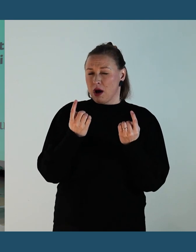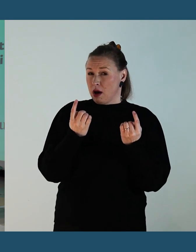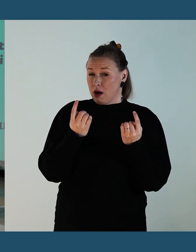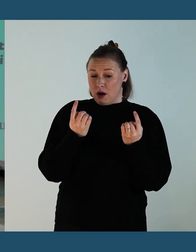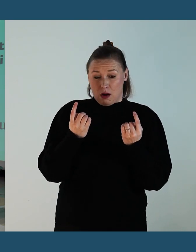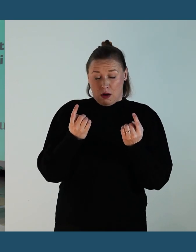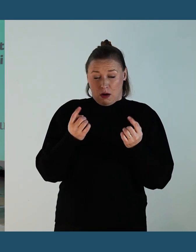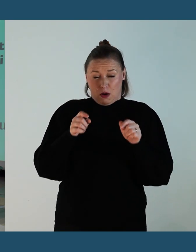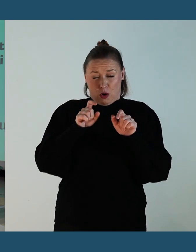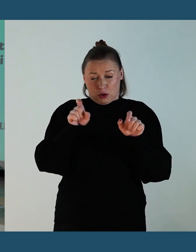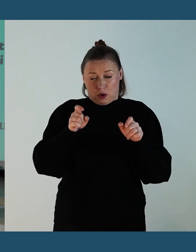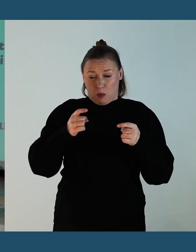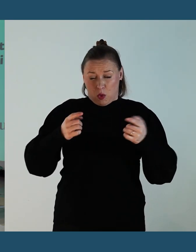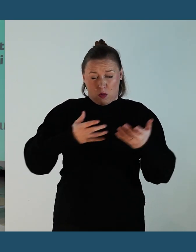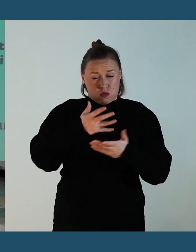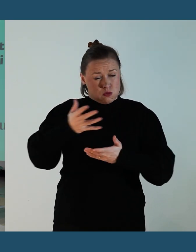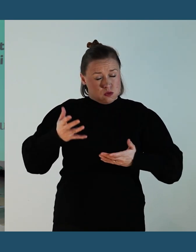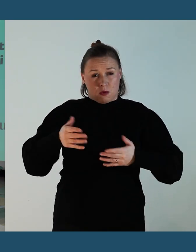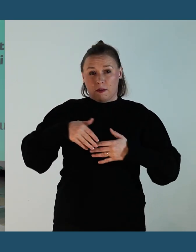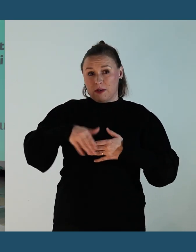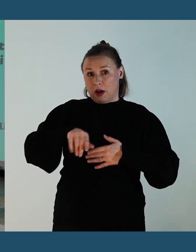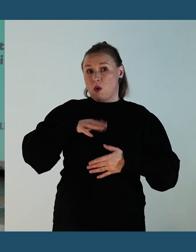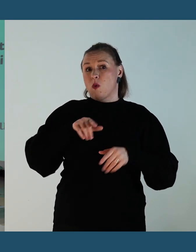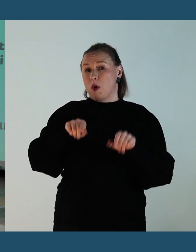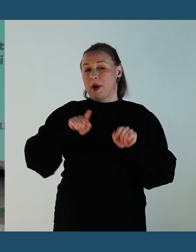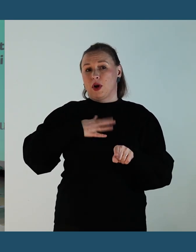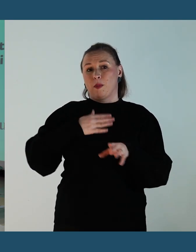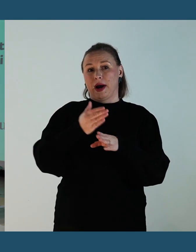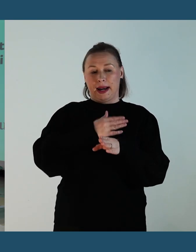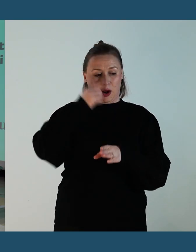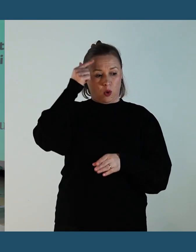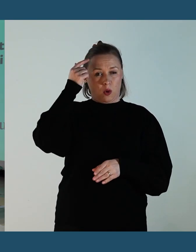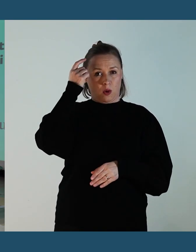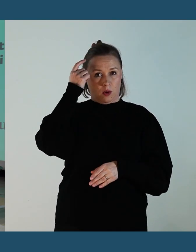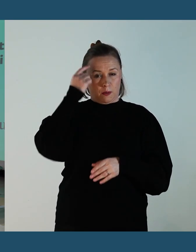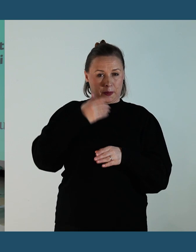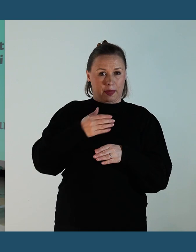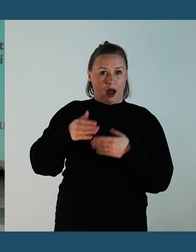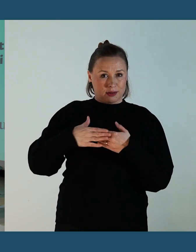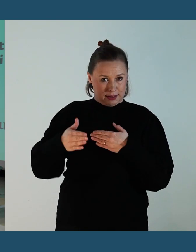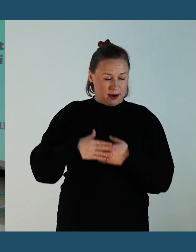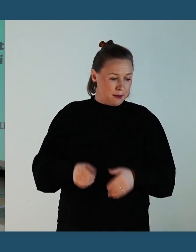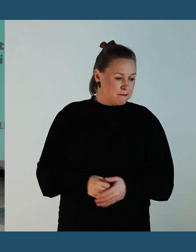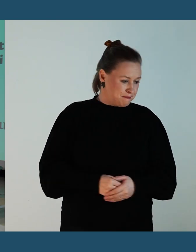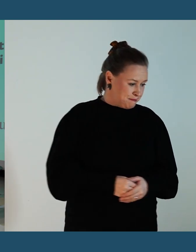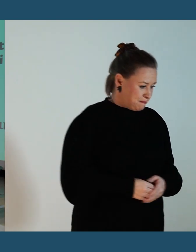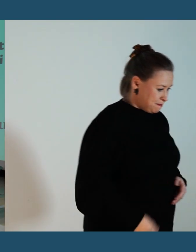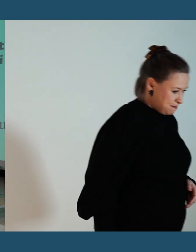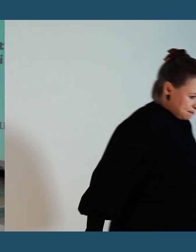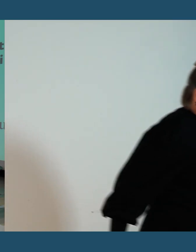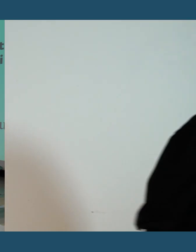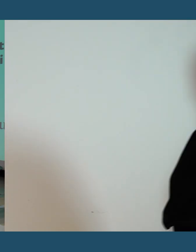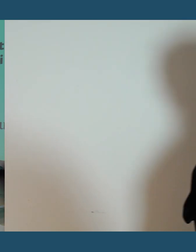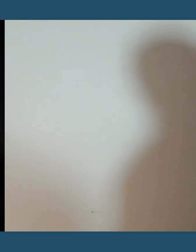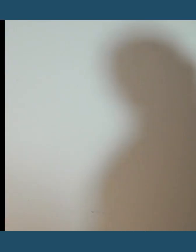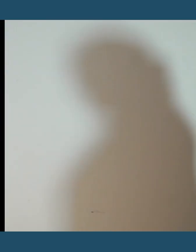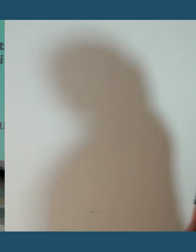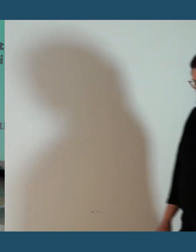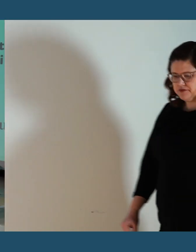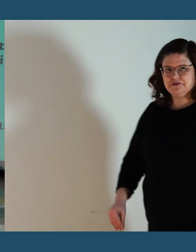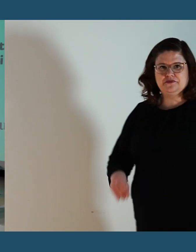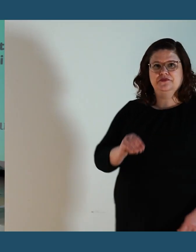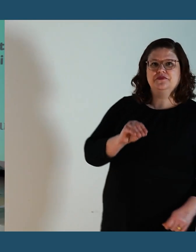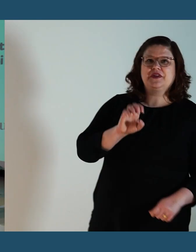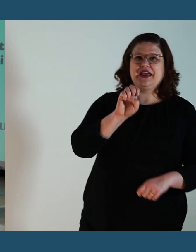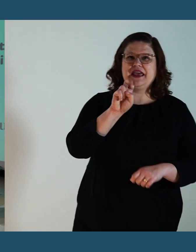semmoisia ennakkoasenteita, mitä meillä edelleen on. Kiitos. Ja sitten vielä ihan todella lyhyt täydennys Eva Biaudet, ja sitten